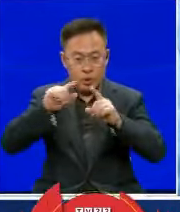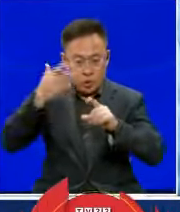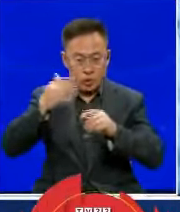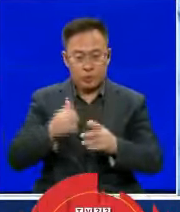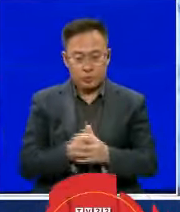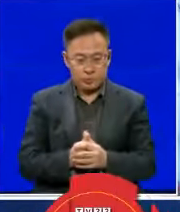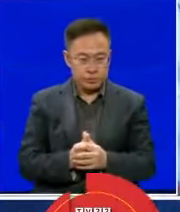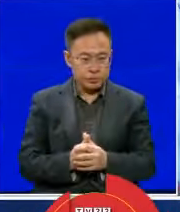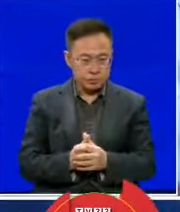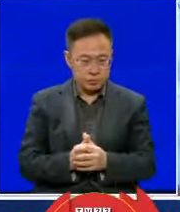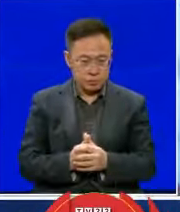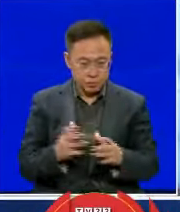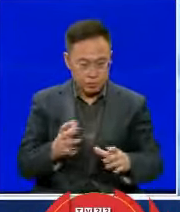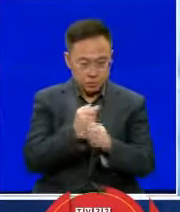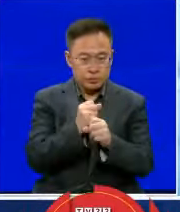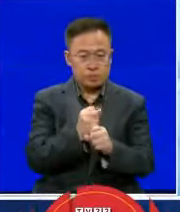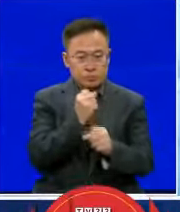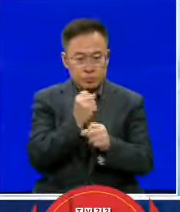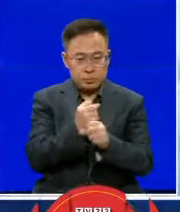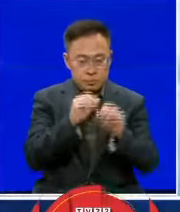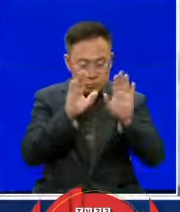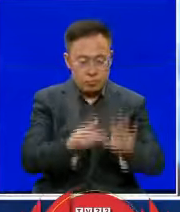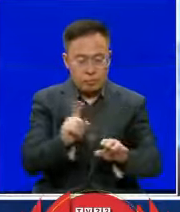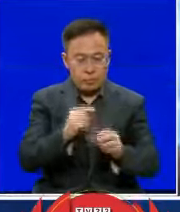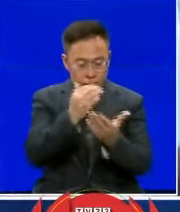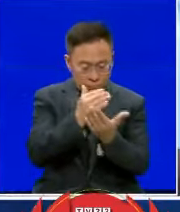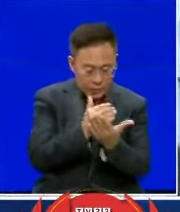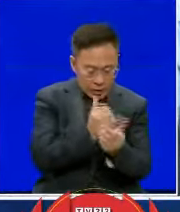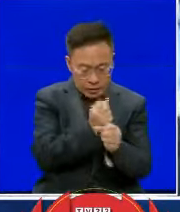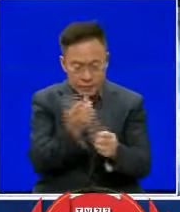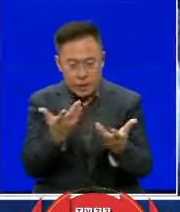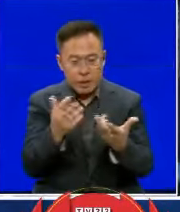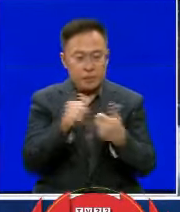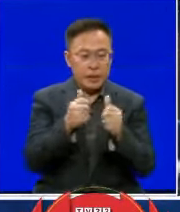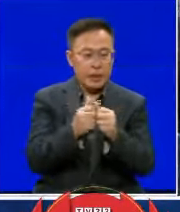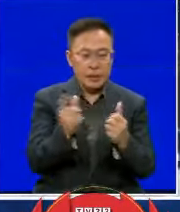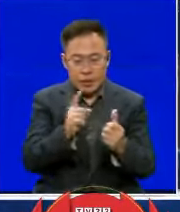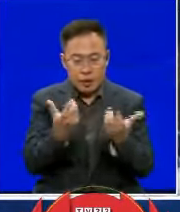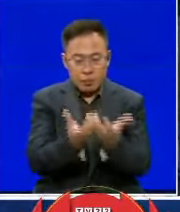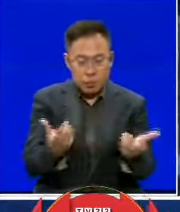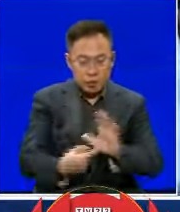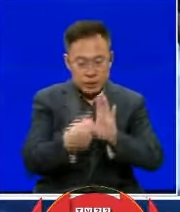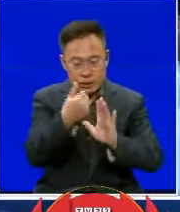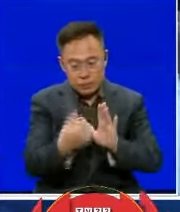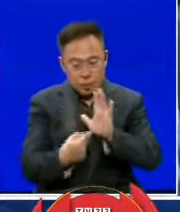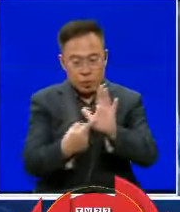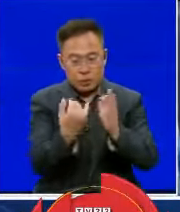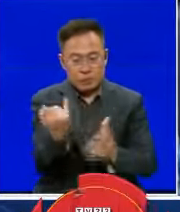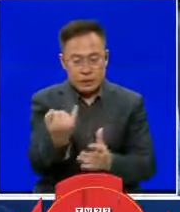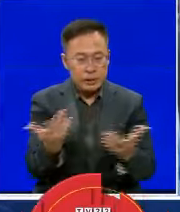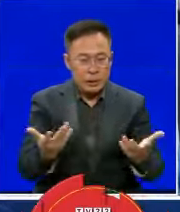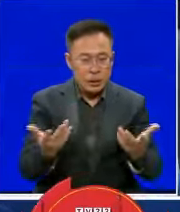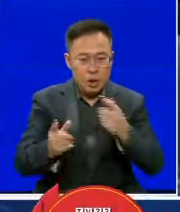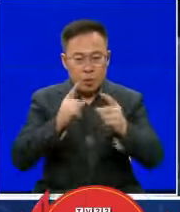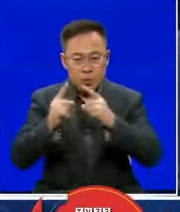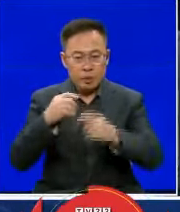ขึ้นเครื่องบินโอเป็นยังไงเรื่องที่ทำเอ๊ะทำแบบไหนทำอย่างไรมันมีผลลัพธ์ออกมาแล้วมันเป็นผลดีผลเสียเก็แต่อันนี้